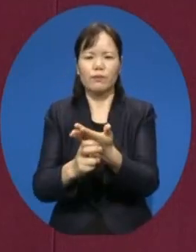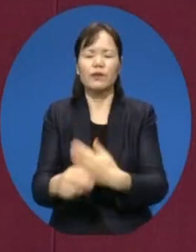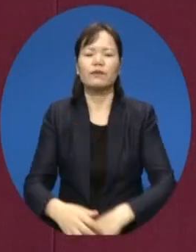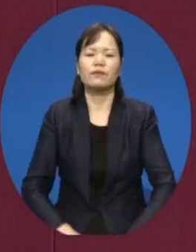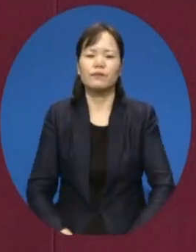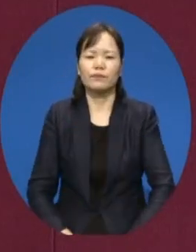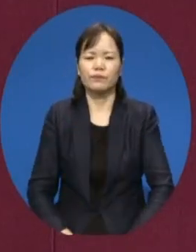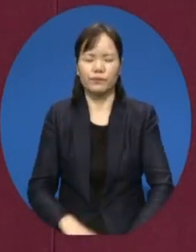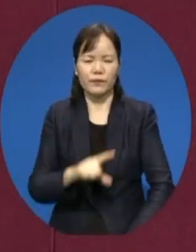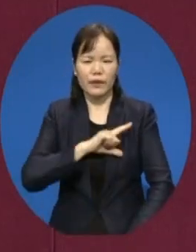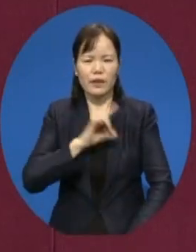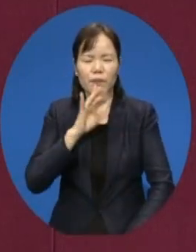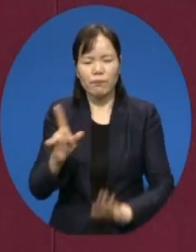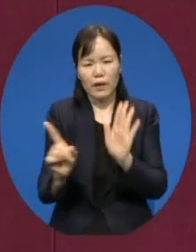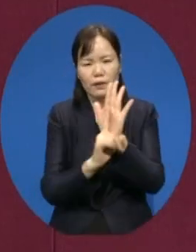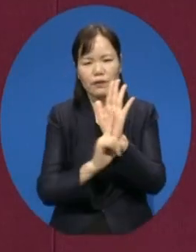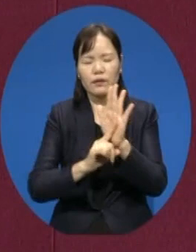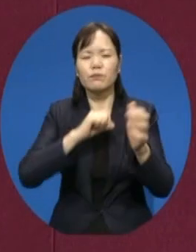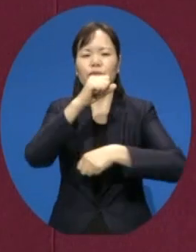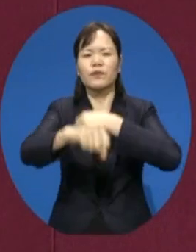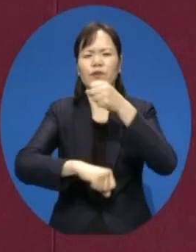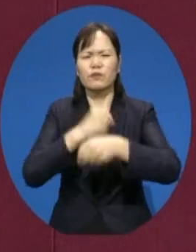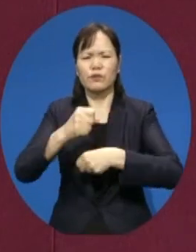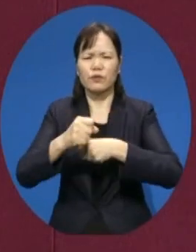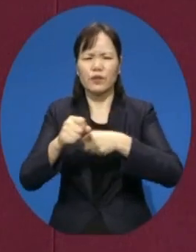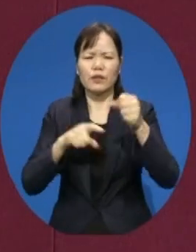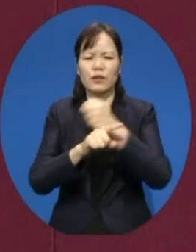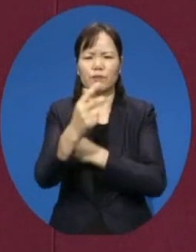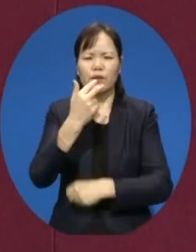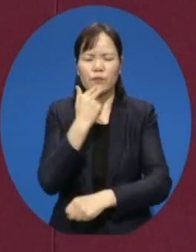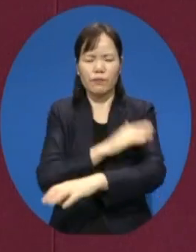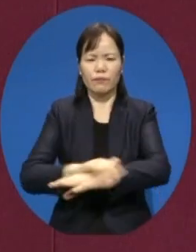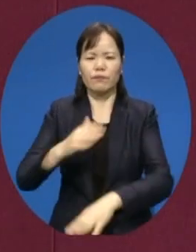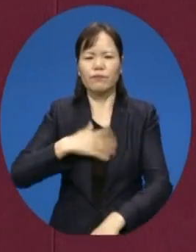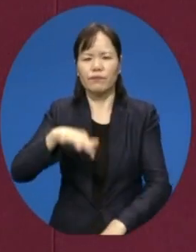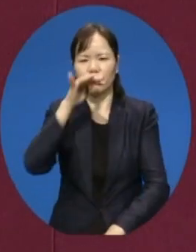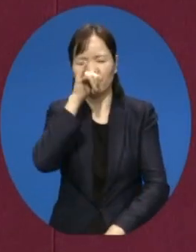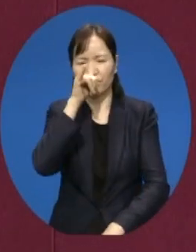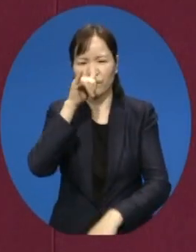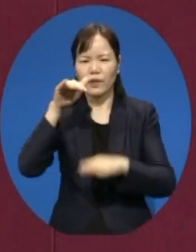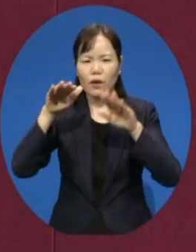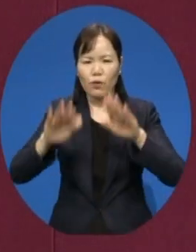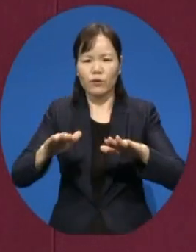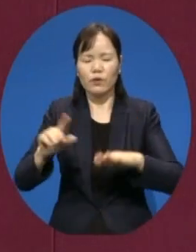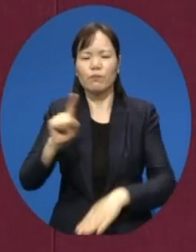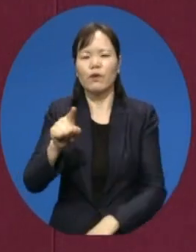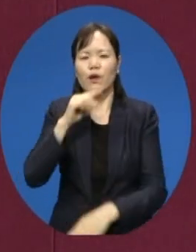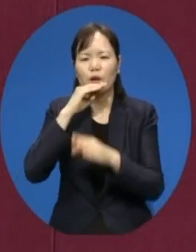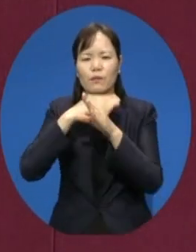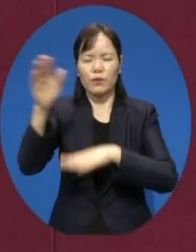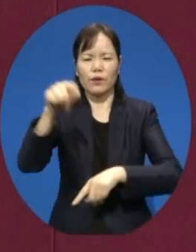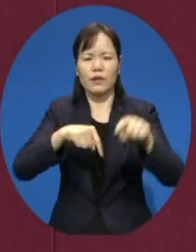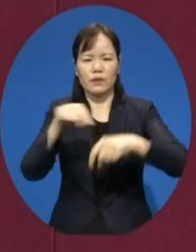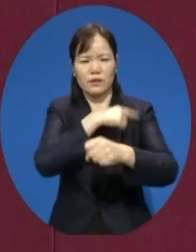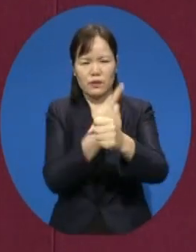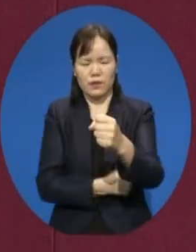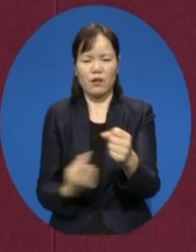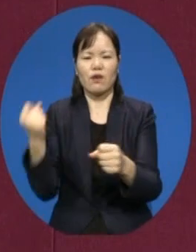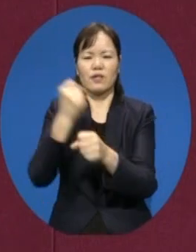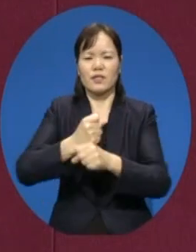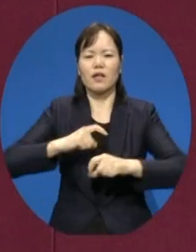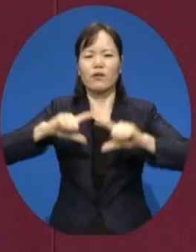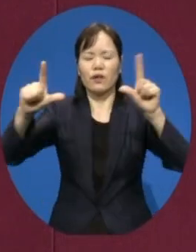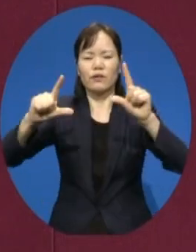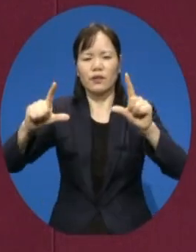우리는 이름만 앞세운 민주주의가 얼마나 부질없는 것인지 잘 알고 있습니다. 오늘이 하필 북한 정권 창건일입니다. 북한은